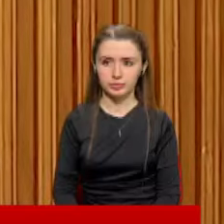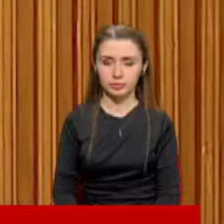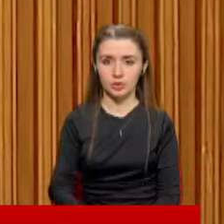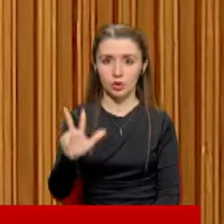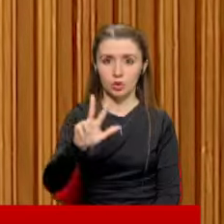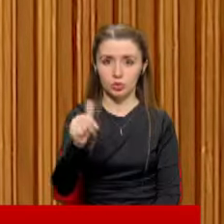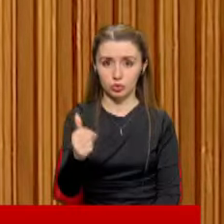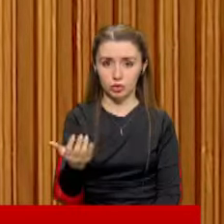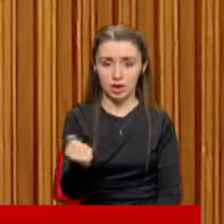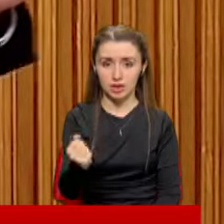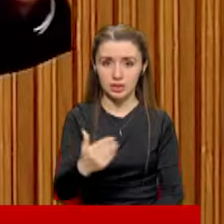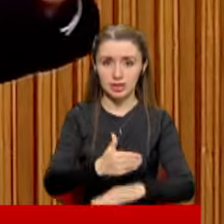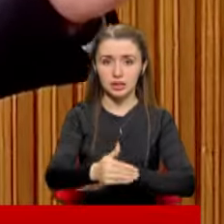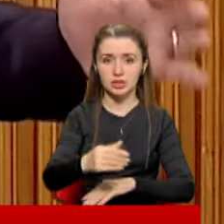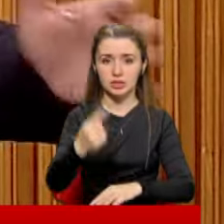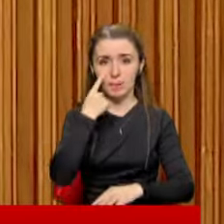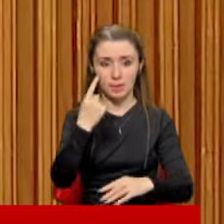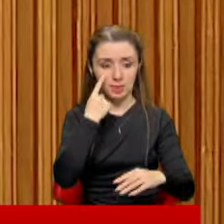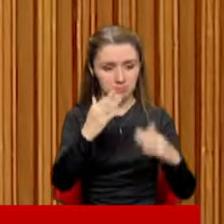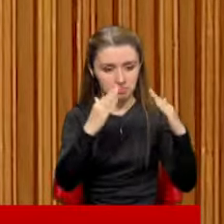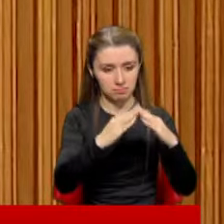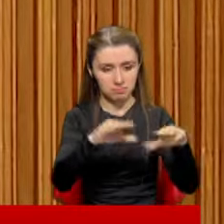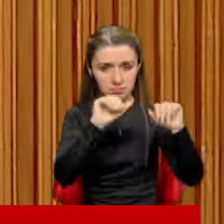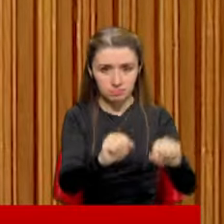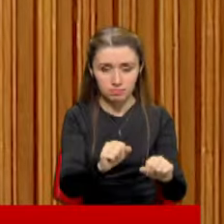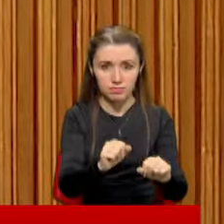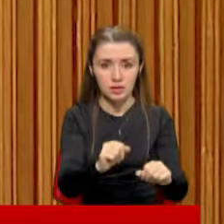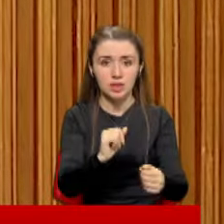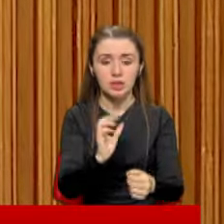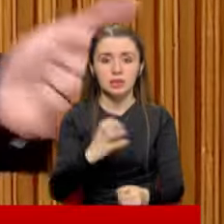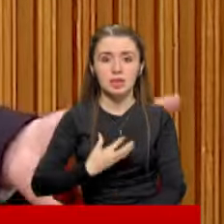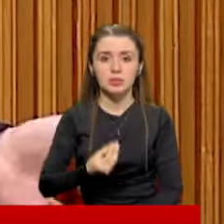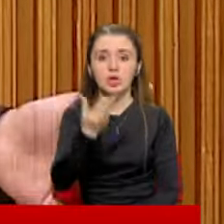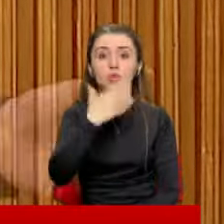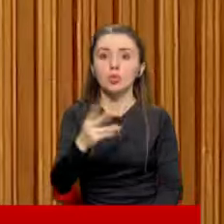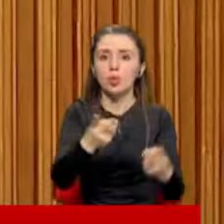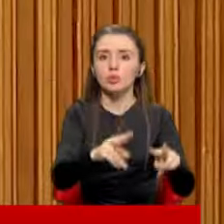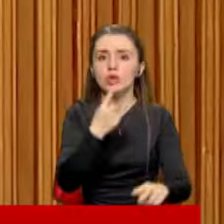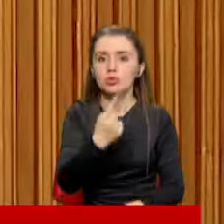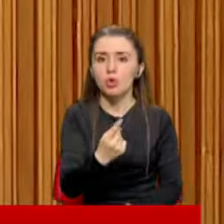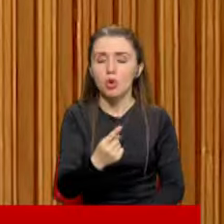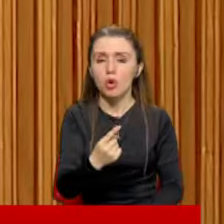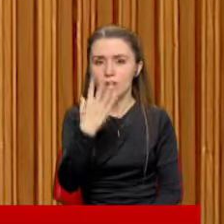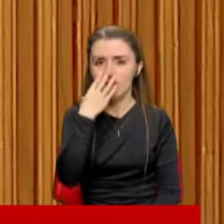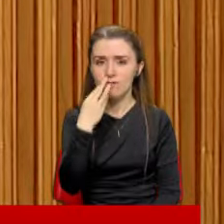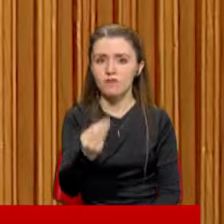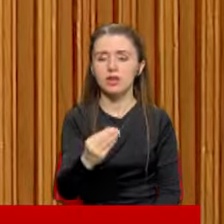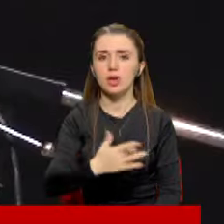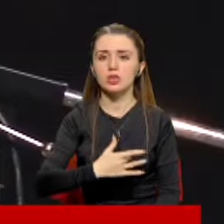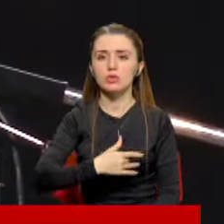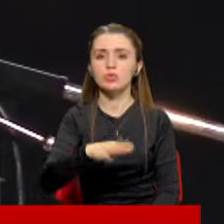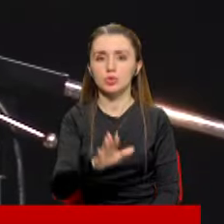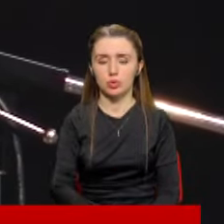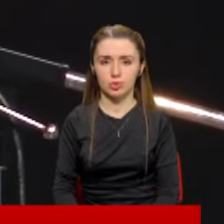30 gün alacağız, geçici bakım evinde tutacağız, sahiplenen olmazsa öldüreceğiz. Feda edilecek bir tek canımız